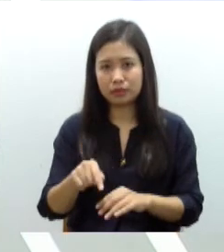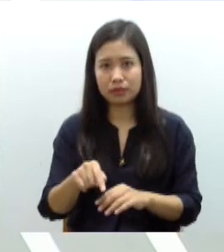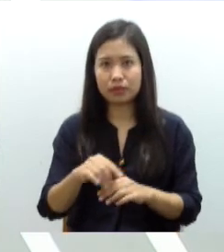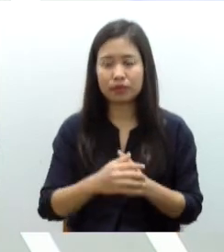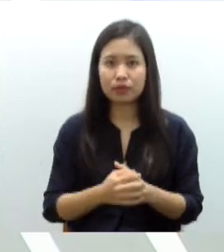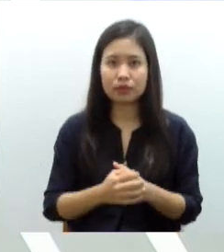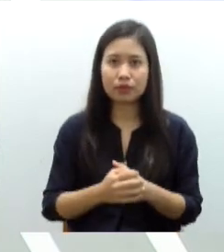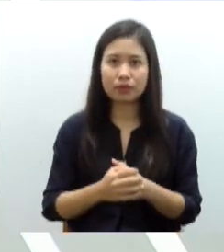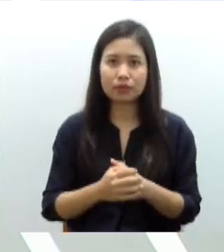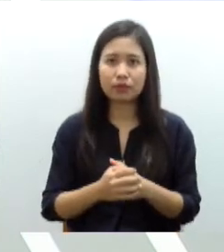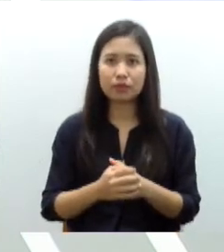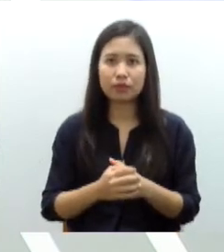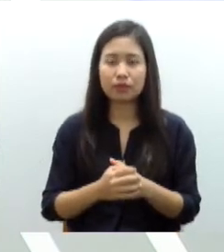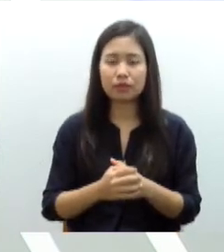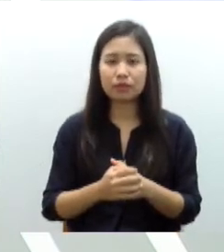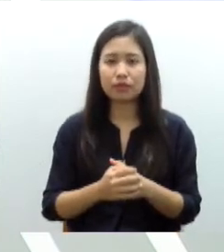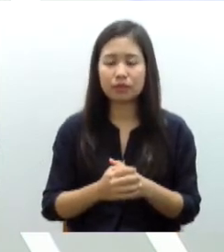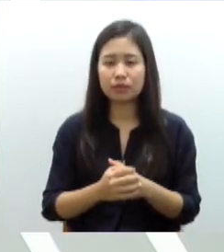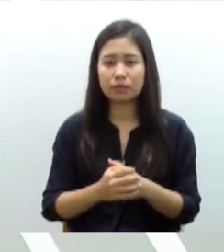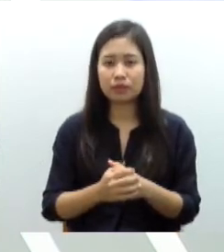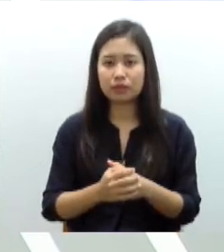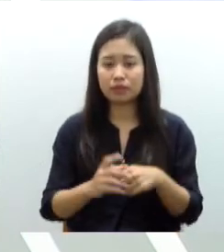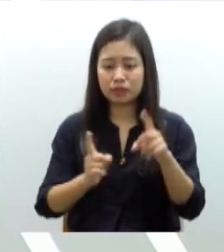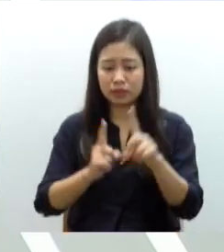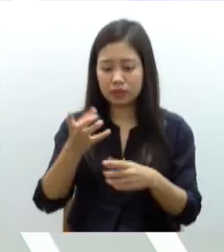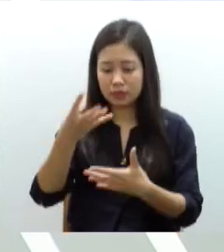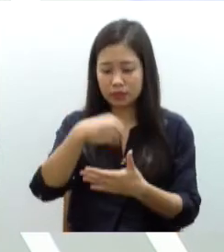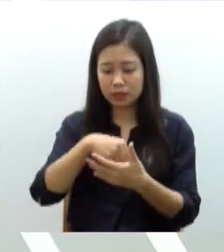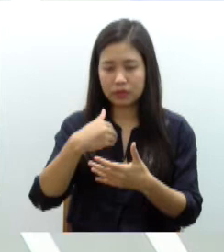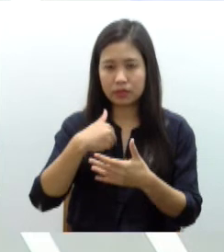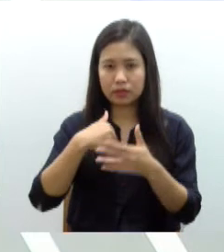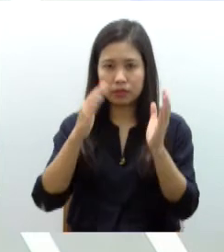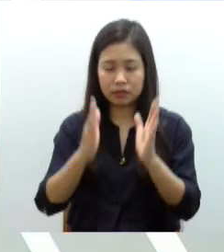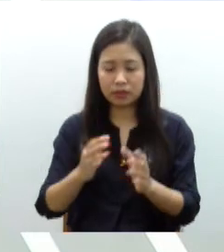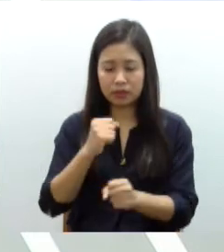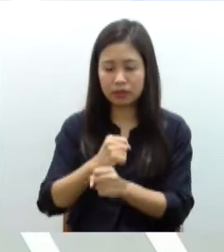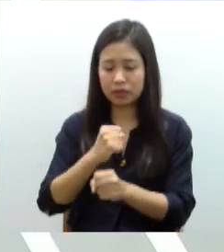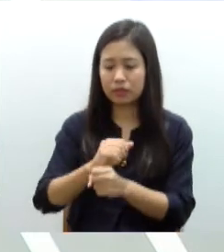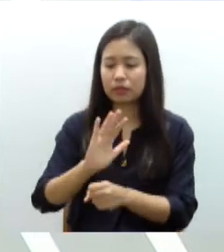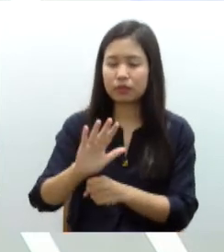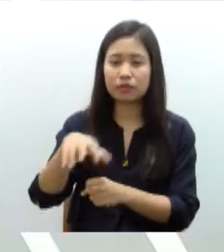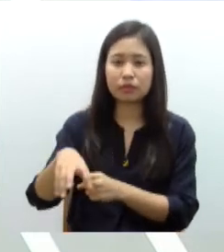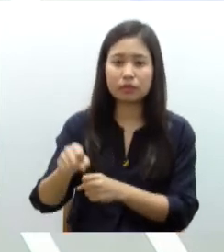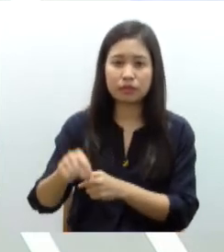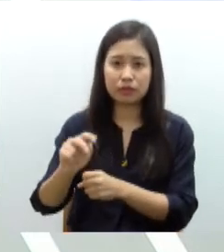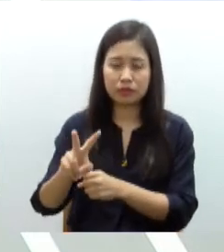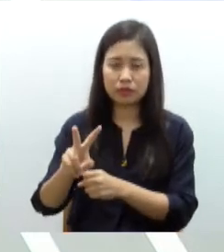คือผู้มีส่วนย่อยส่วนเสียภายในเนี่ยก็จะเป็นบุคลากรของทางสปทเอง ครับ นะครับ